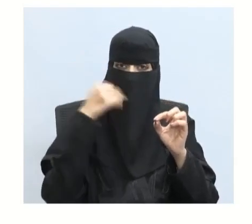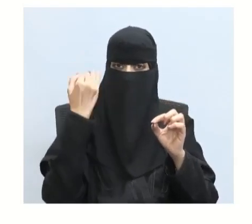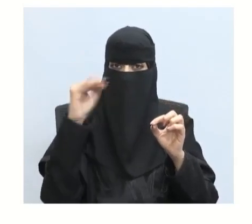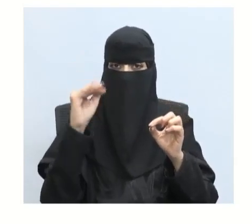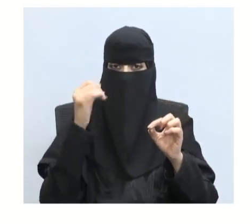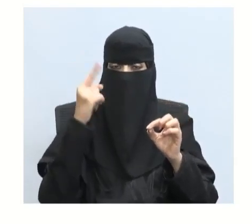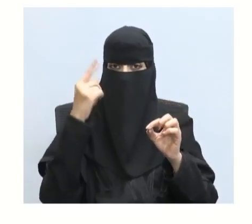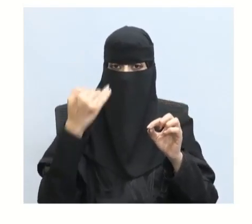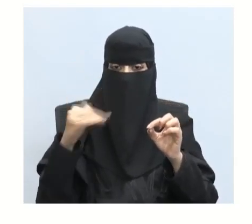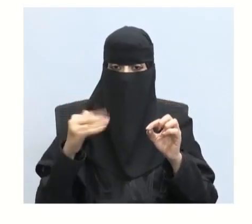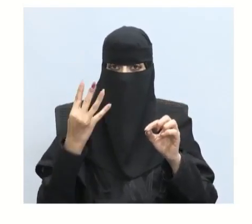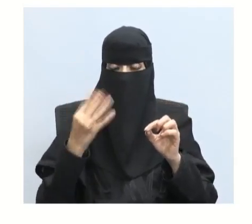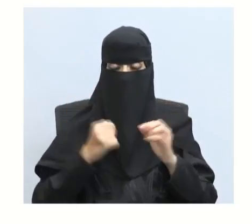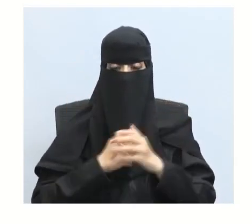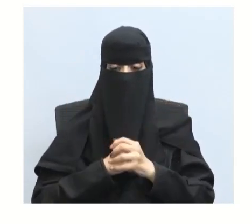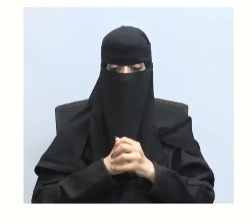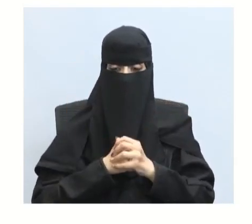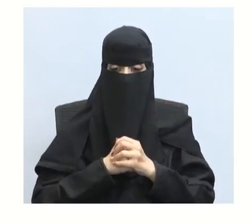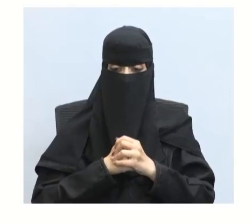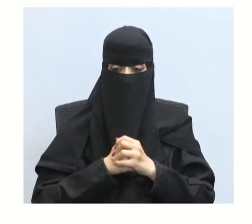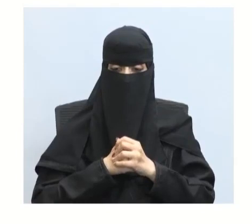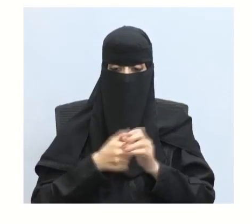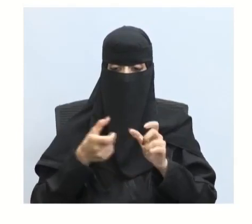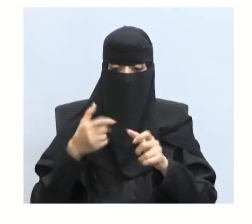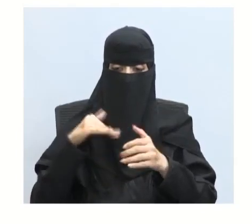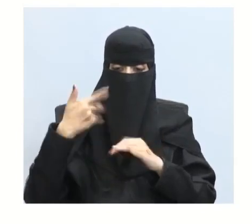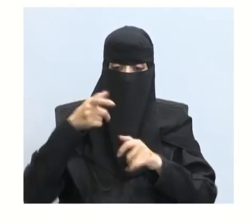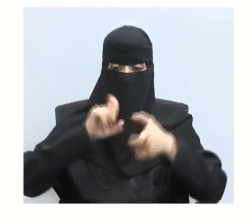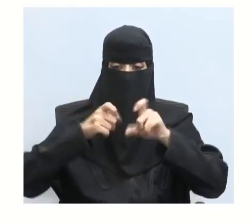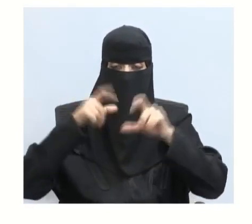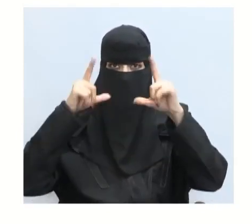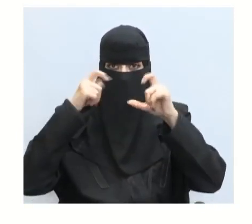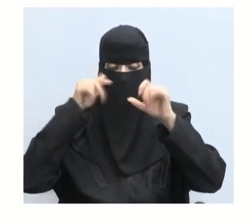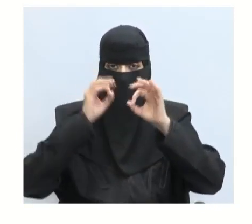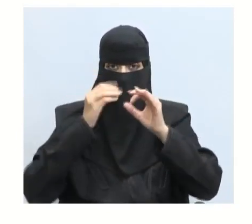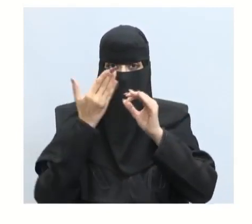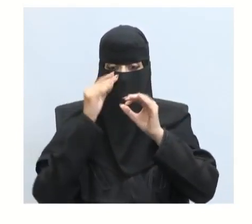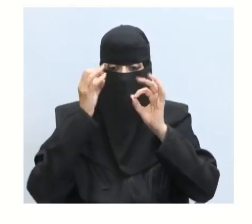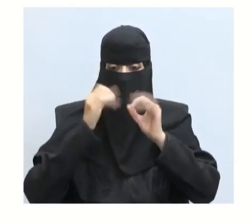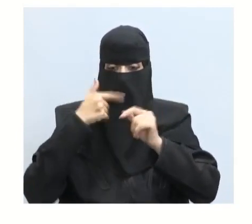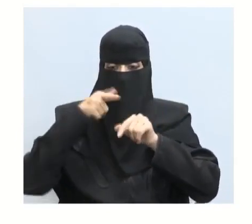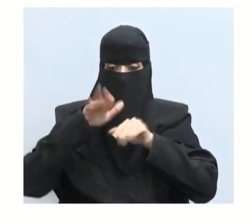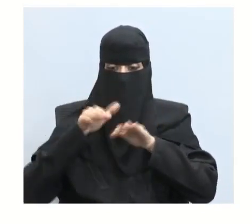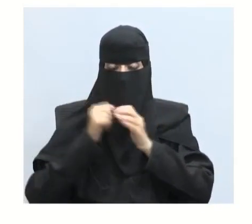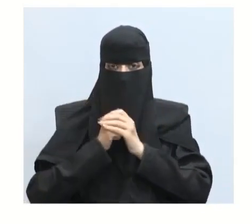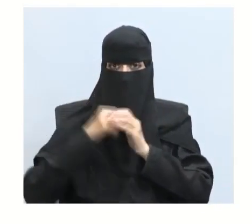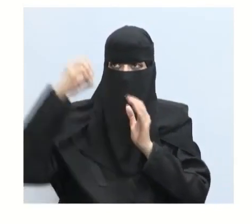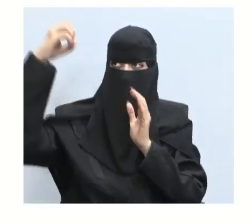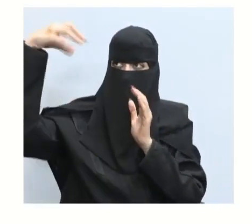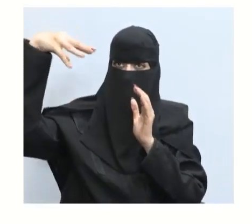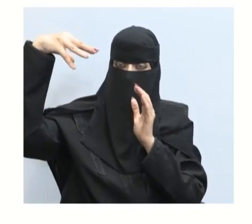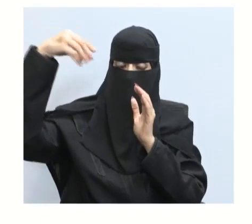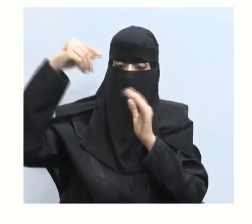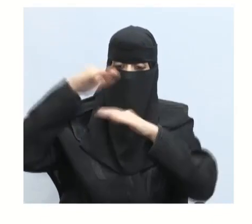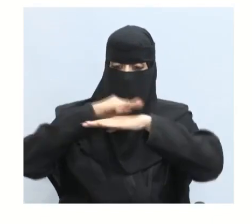عباره عن ربع قطر التكور عندما تتكون صوره حقيقيه فان اشعه